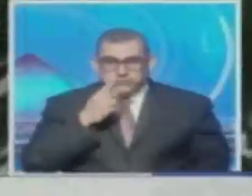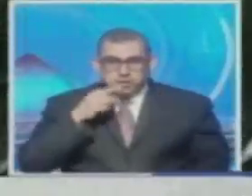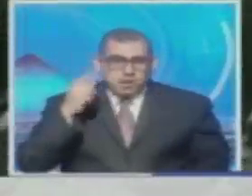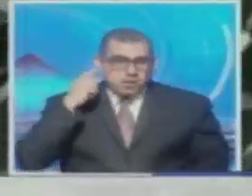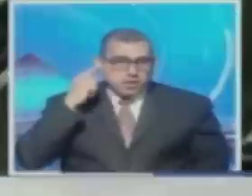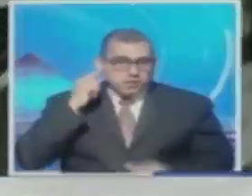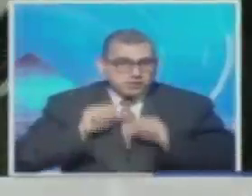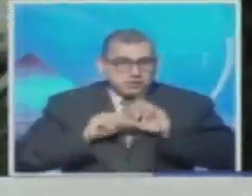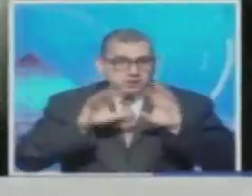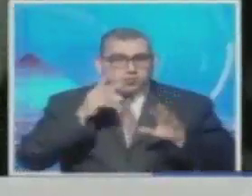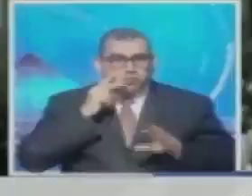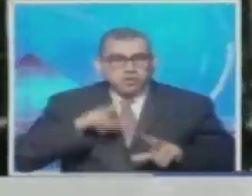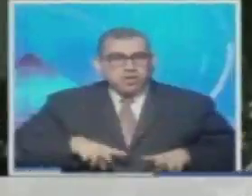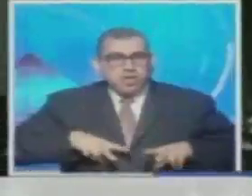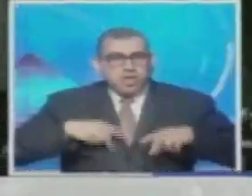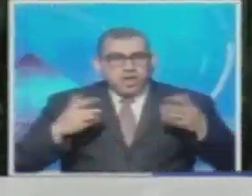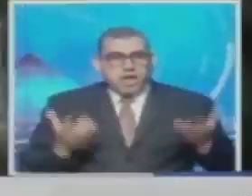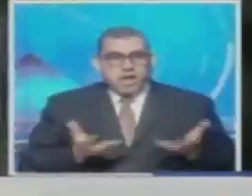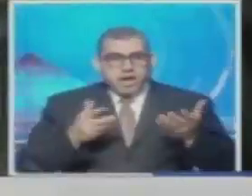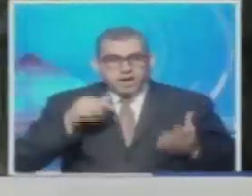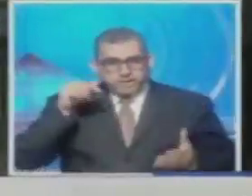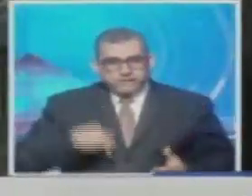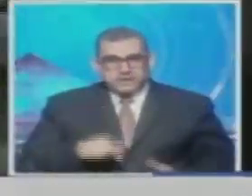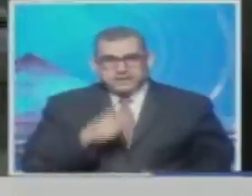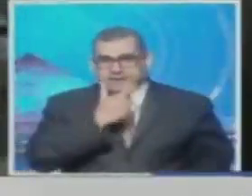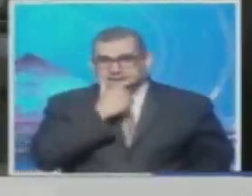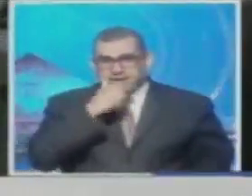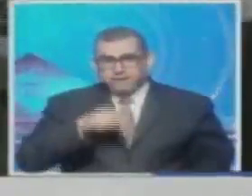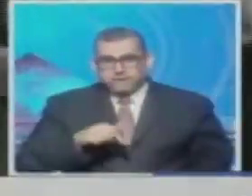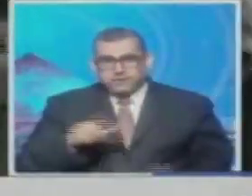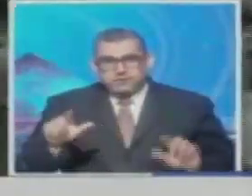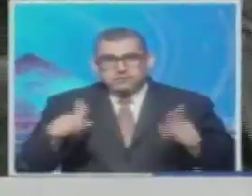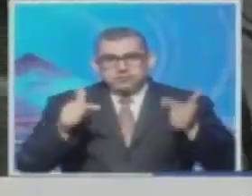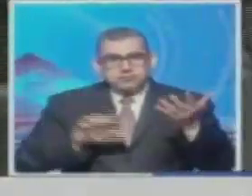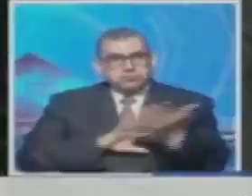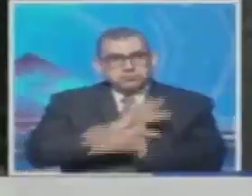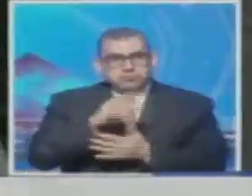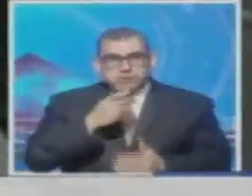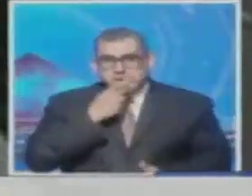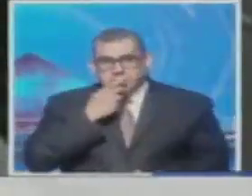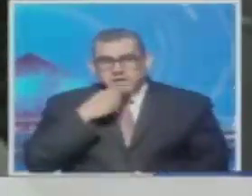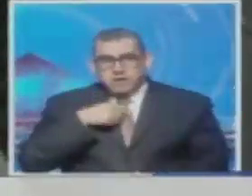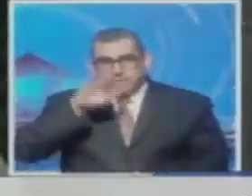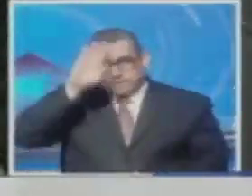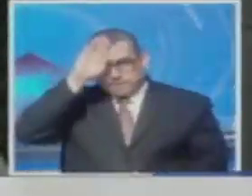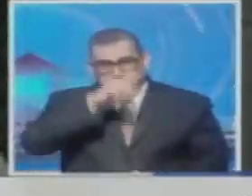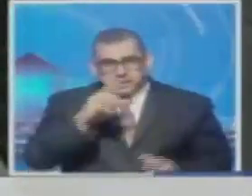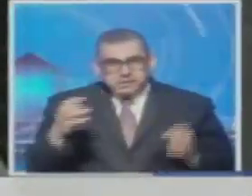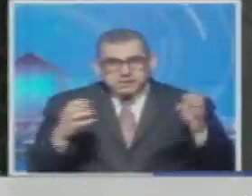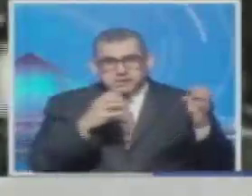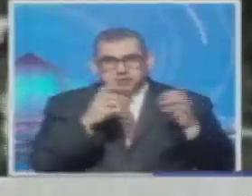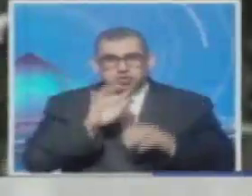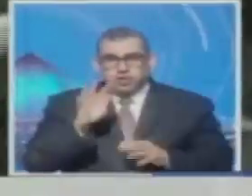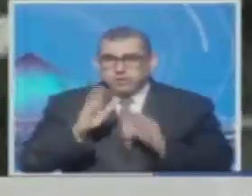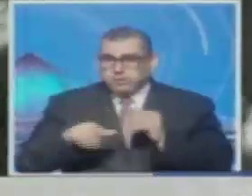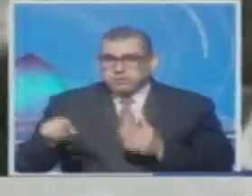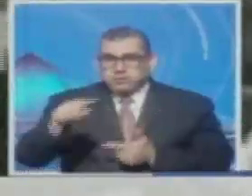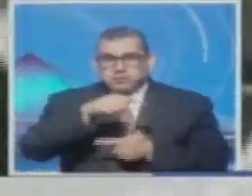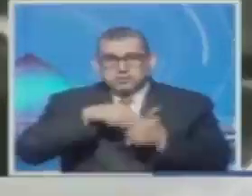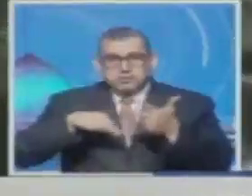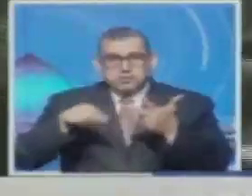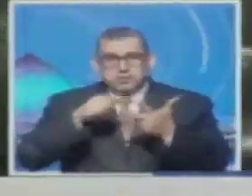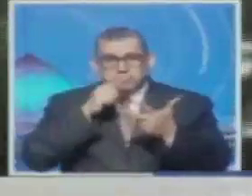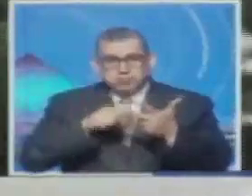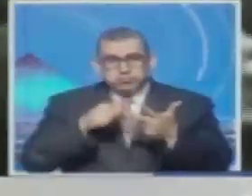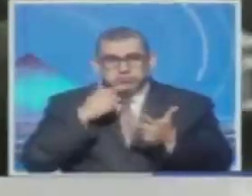الخبر بالابتهاج والترحيب. صراع القوى بين الإنجليز والقصر الملكي والشعب المصري كان هو